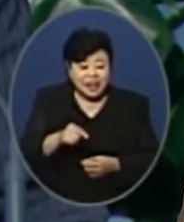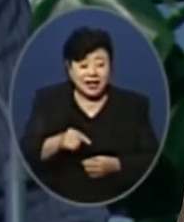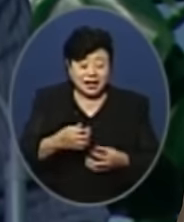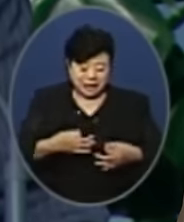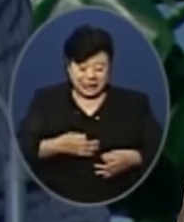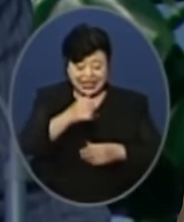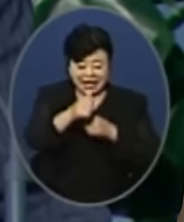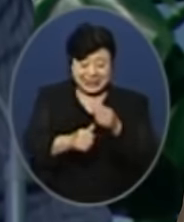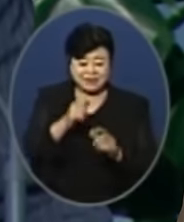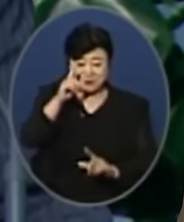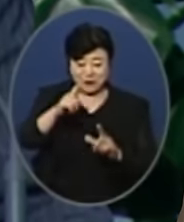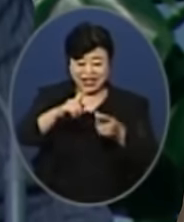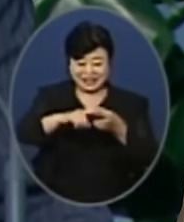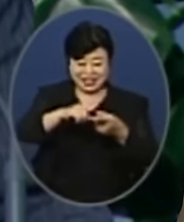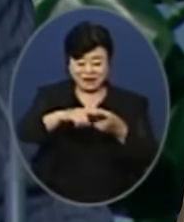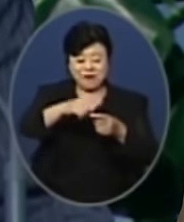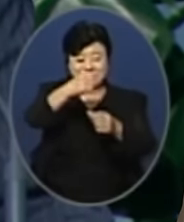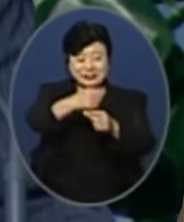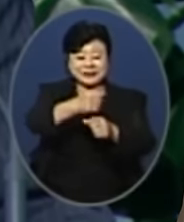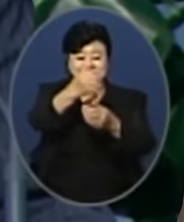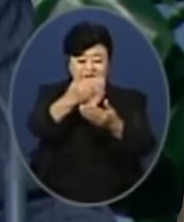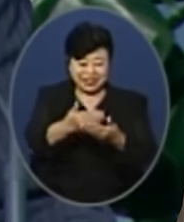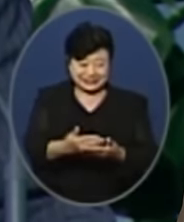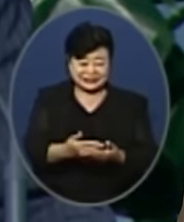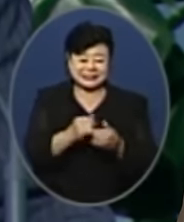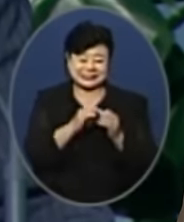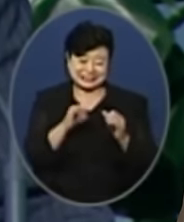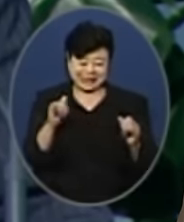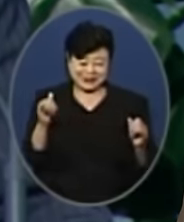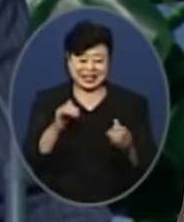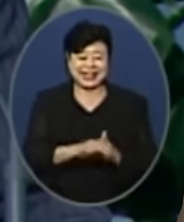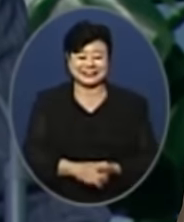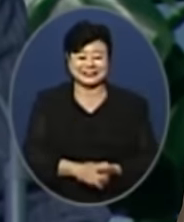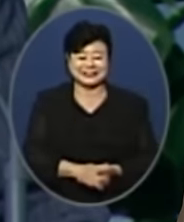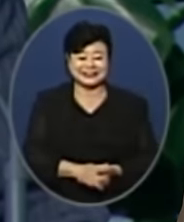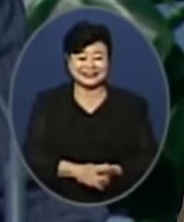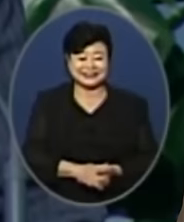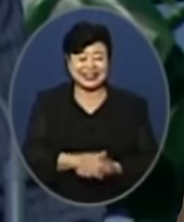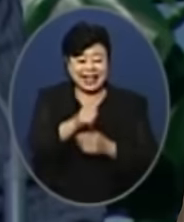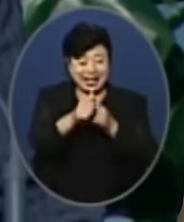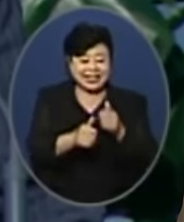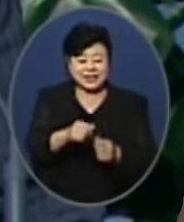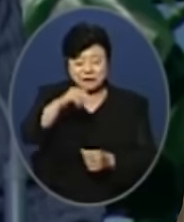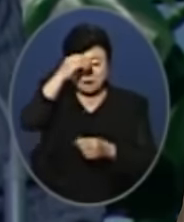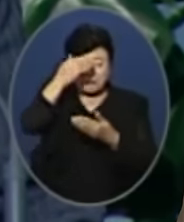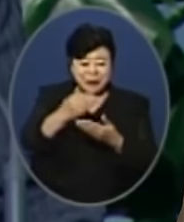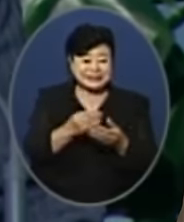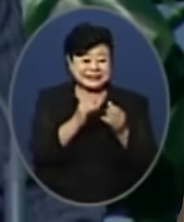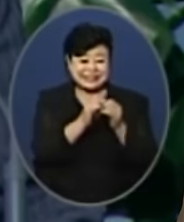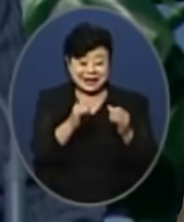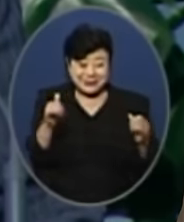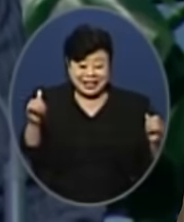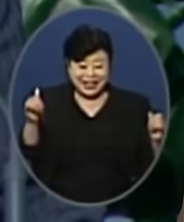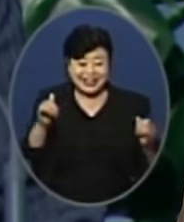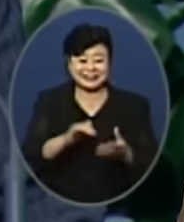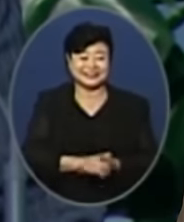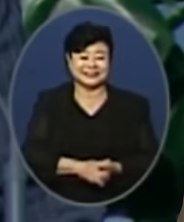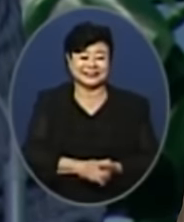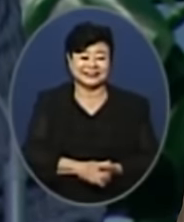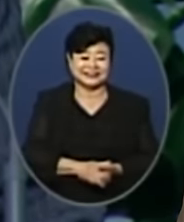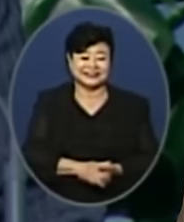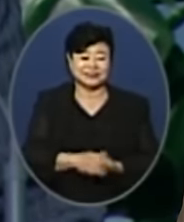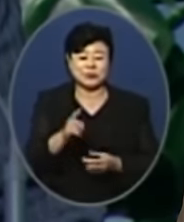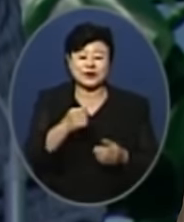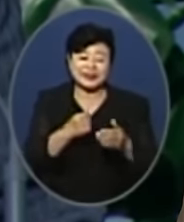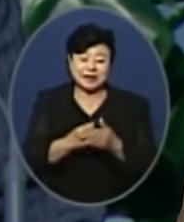봬도 하나님의 형상과 모양대로 지음을 받은 사람이다. 하나님 닮은 사람이다. 그럼